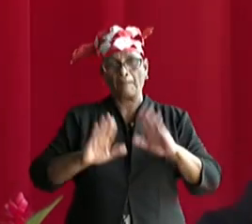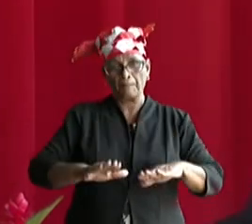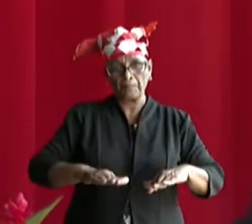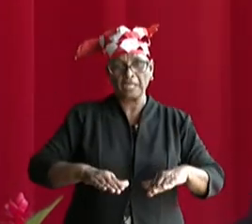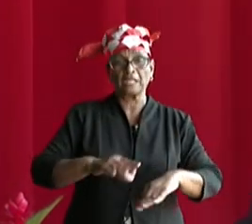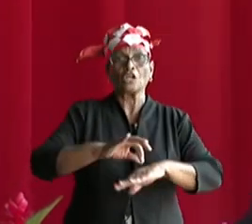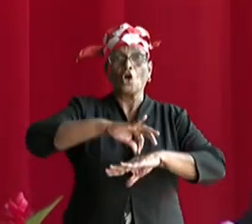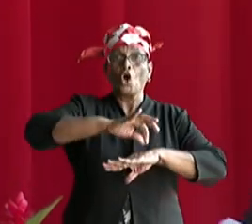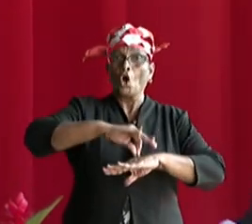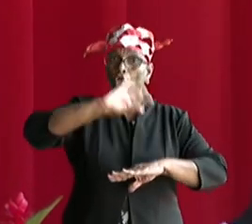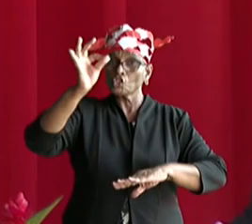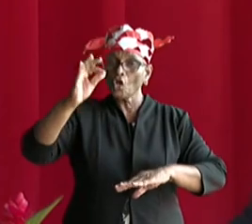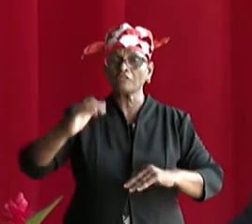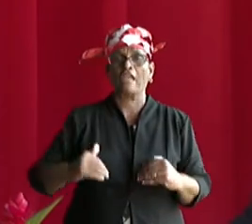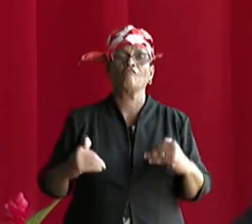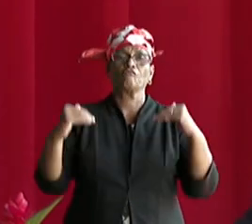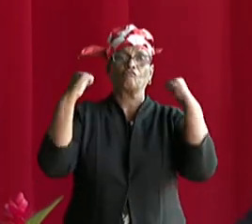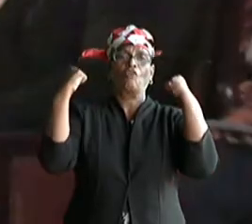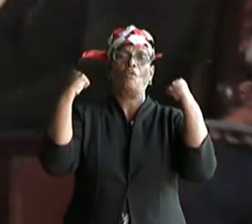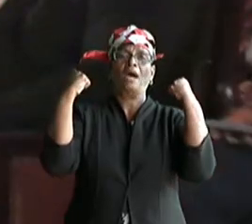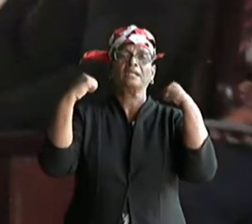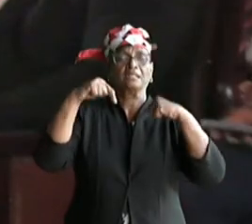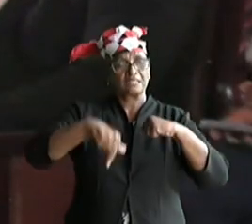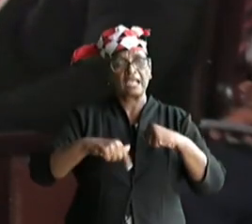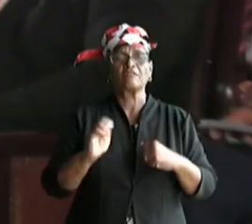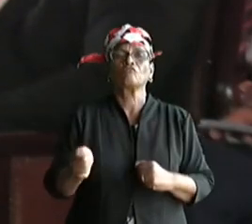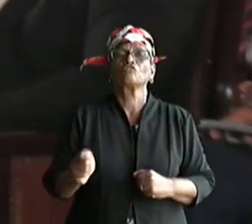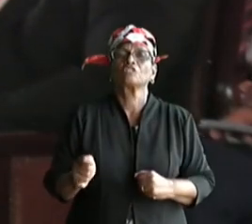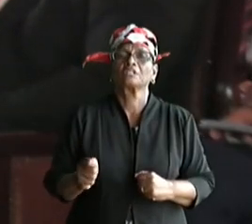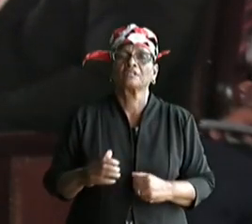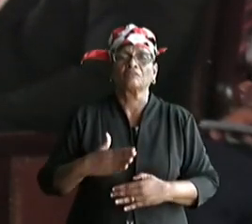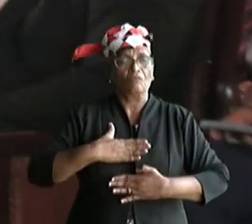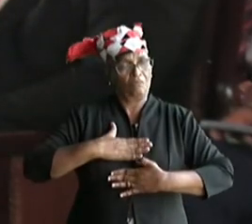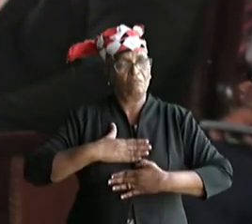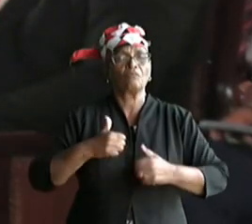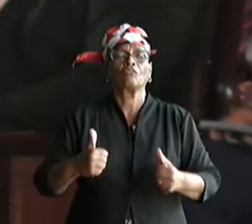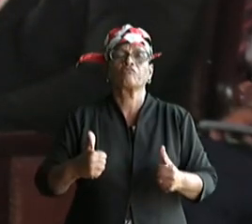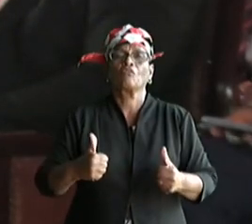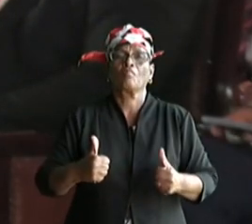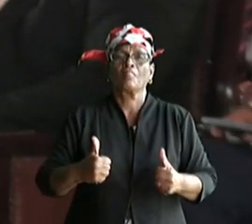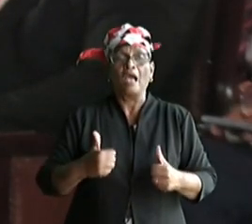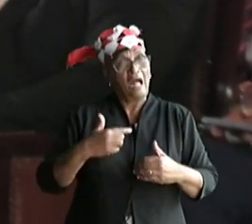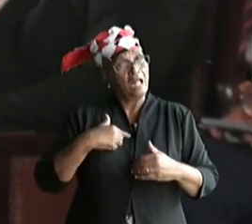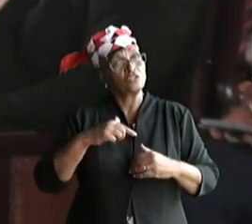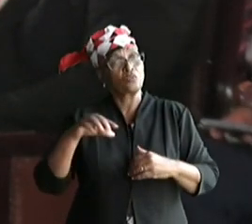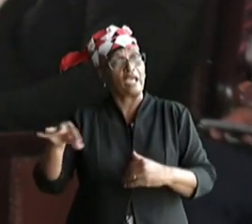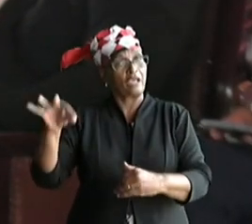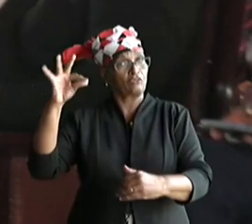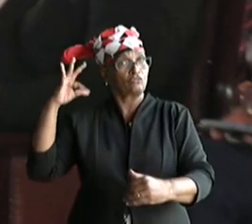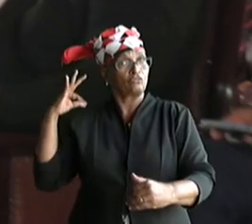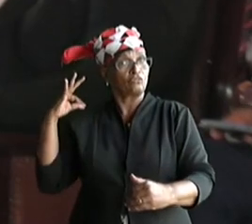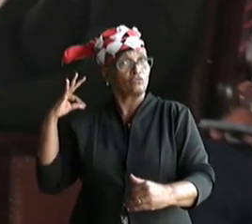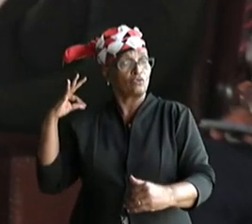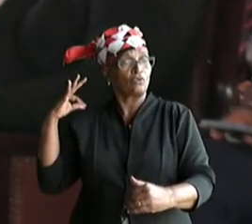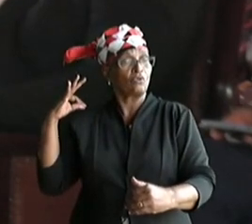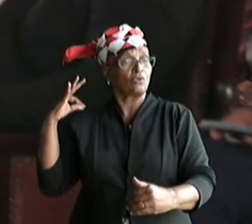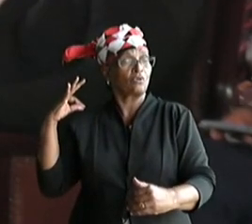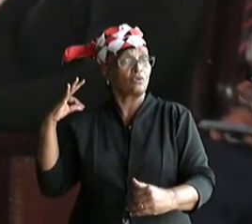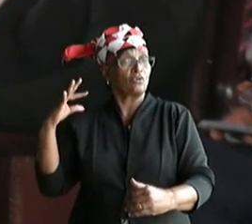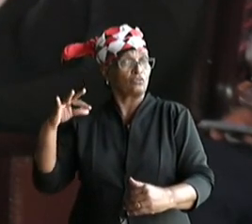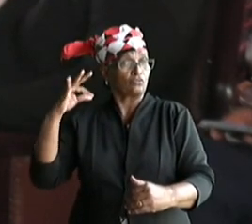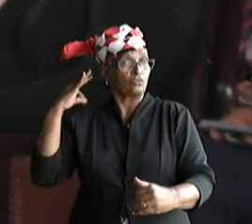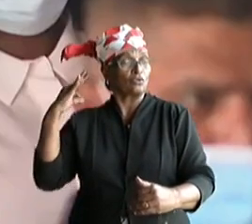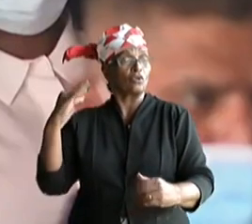gezonder tot volwaardig zijn, meneer de voorzitter. Meneer de voorzitter, als we een duik nemen in onze korte,